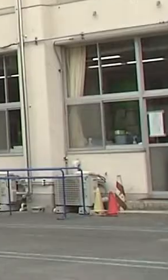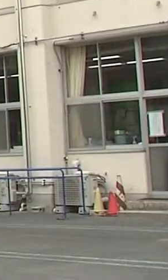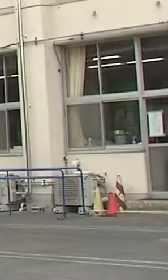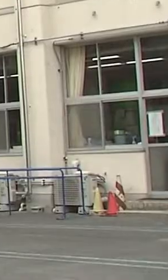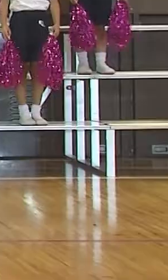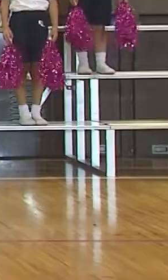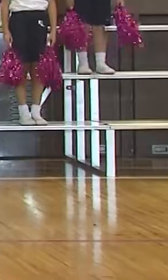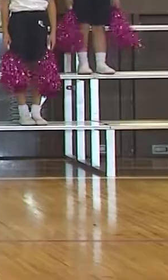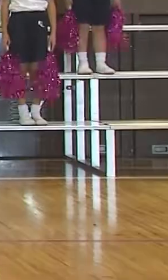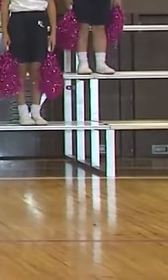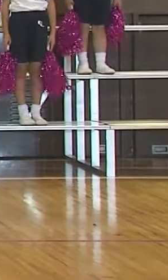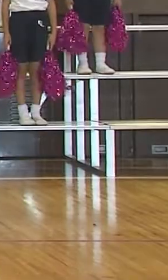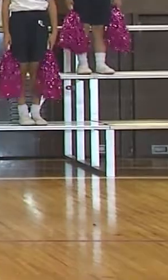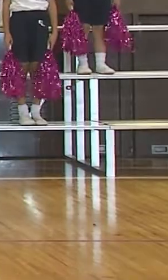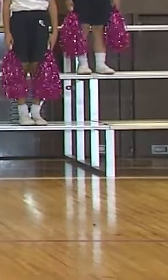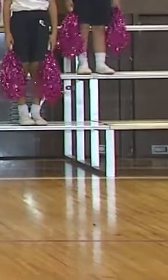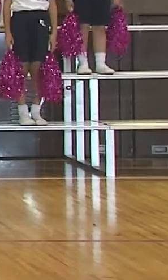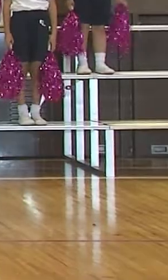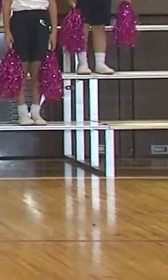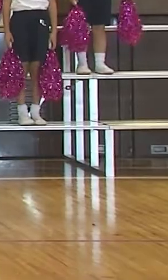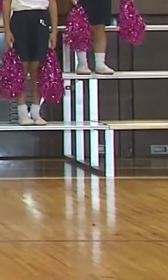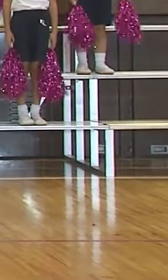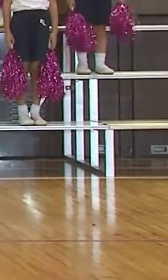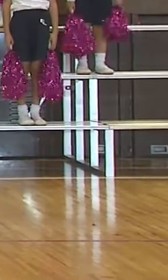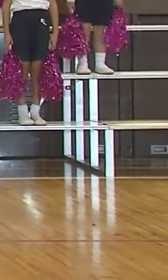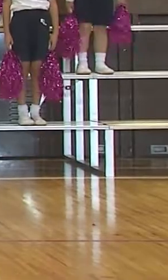douあああ